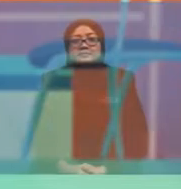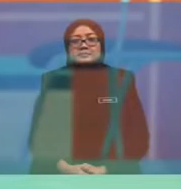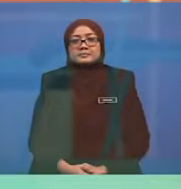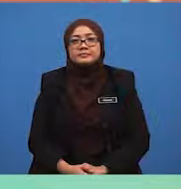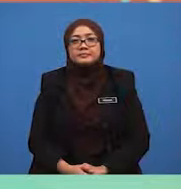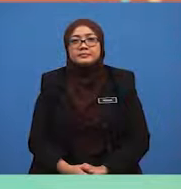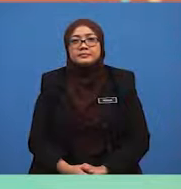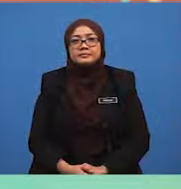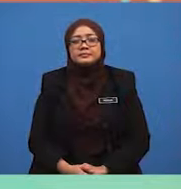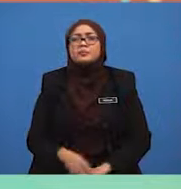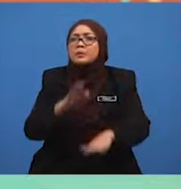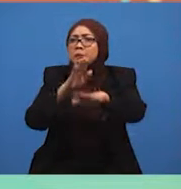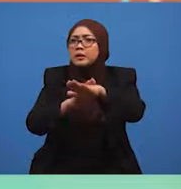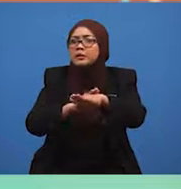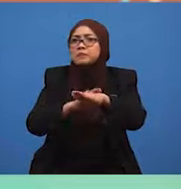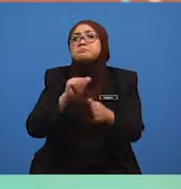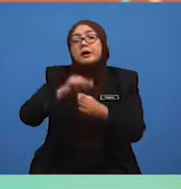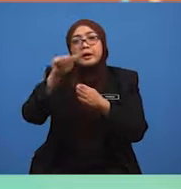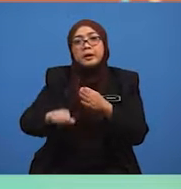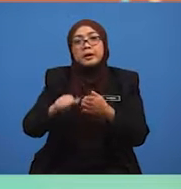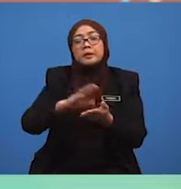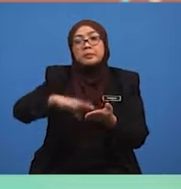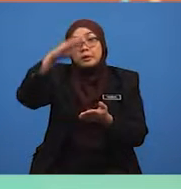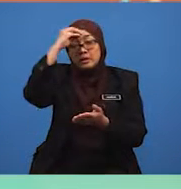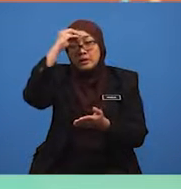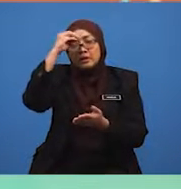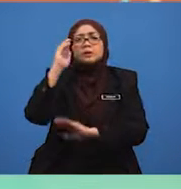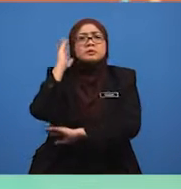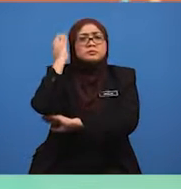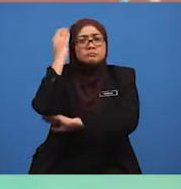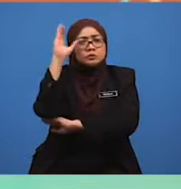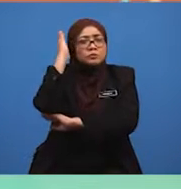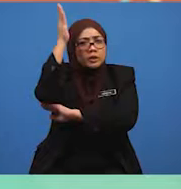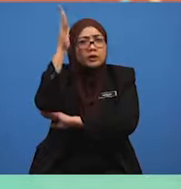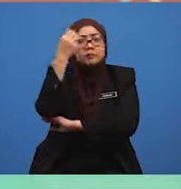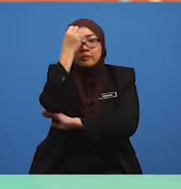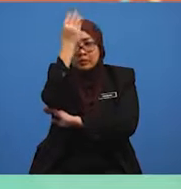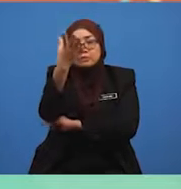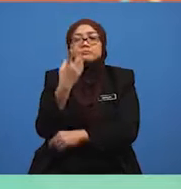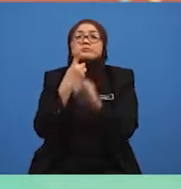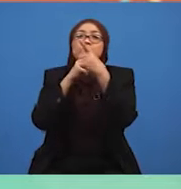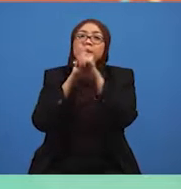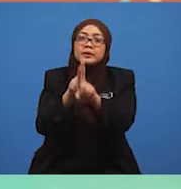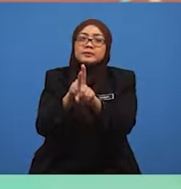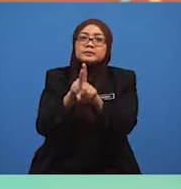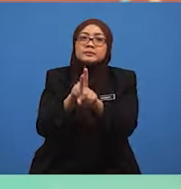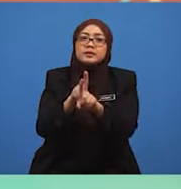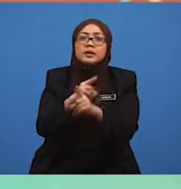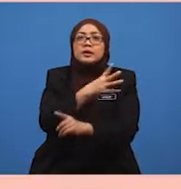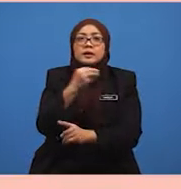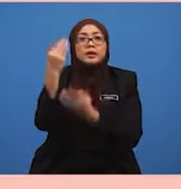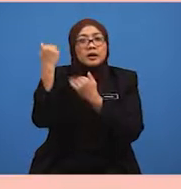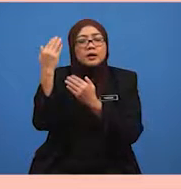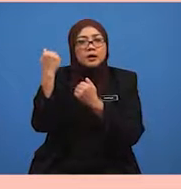Pada akhir pembelajaran ini, cikgu akan memberikan jawapannya. Saya harap anda bersedia dengan jawapan kamu,